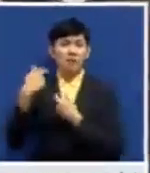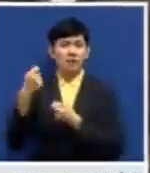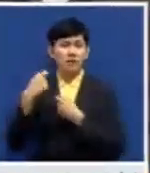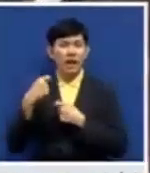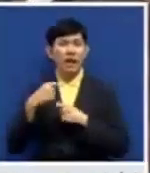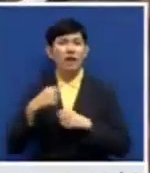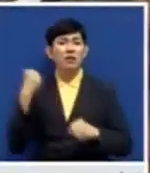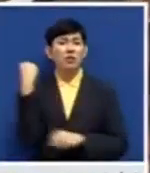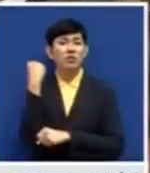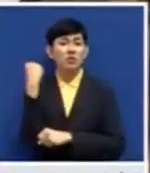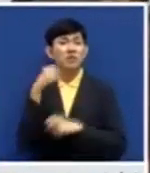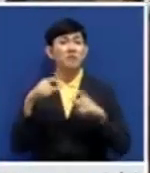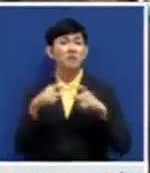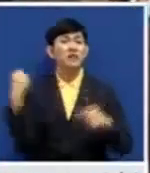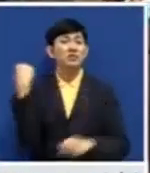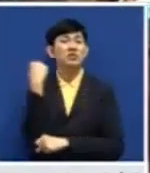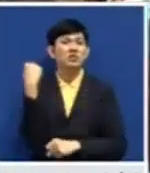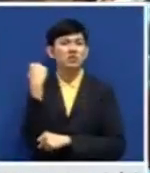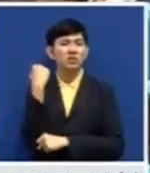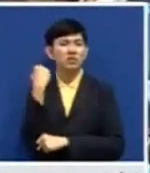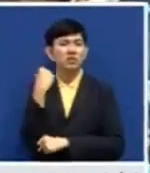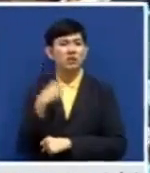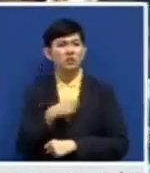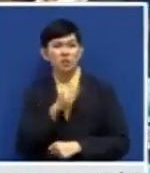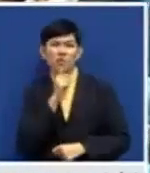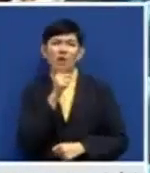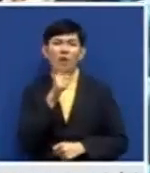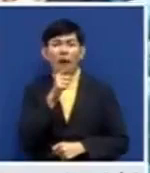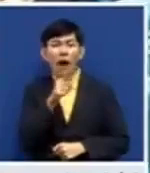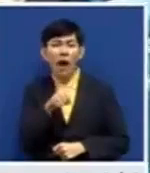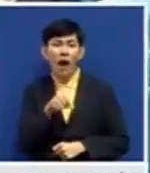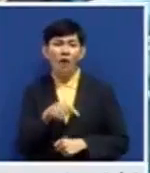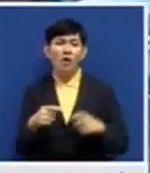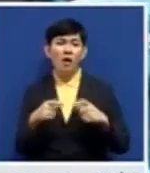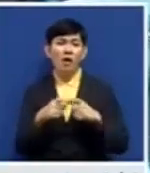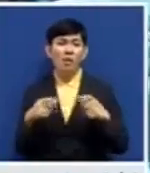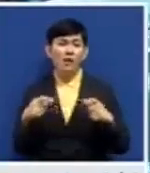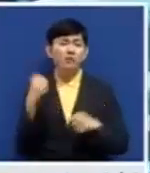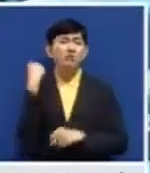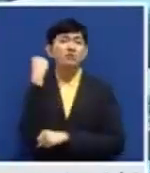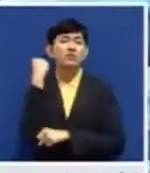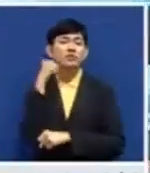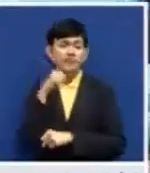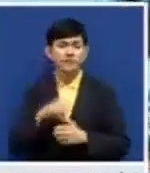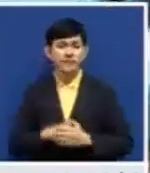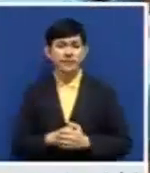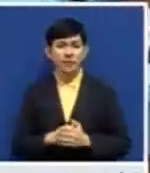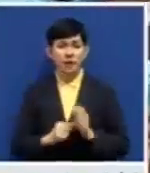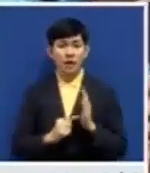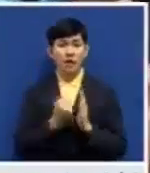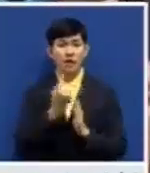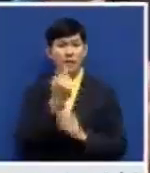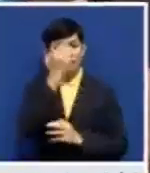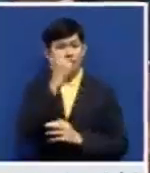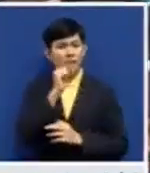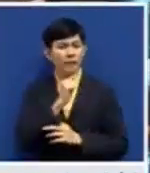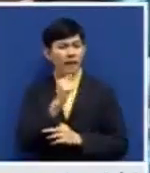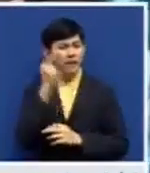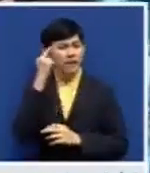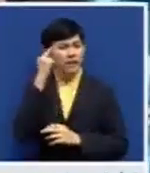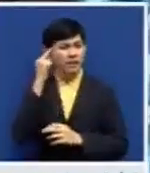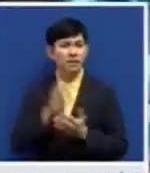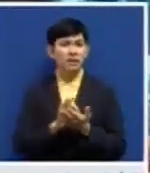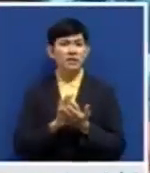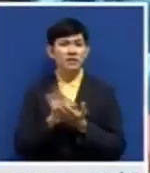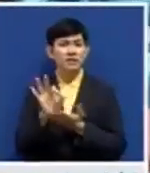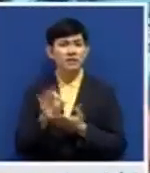ทีแรกเรียกบัตรคนจนก็โดนกันนักกันไหนเราเรียกบัตรสวัสดิการประชารัฐเริ่มต้นทำไมถึงให้เขาซื้อผ่